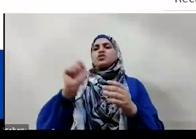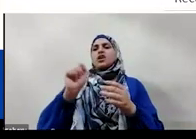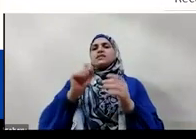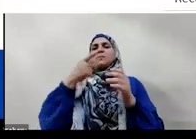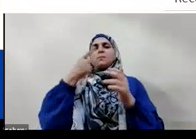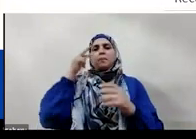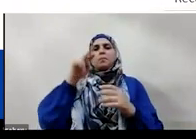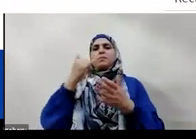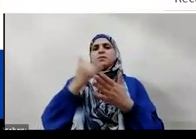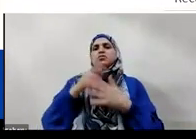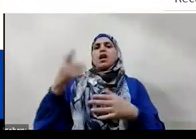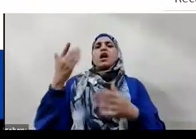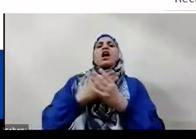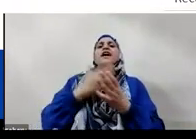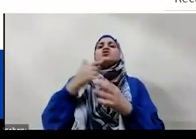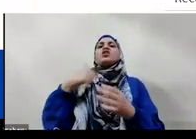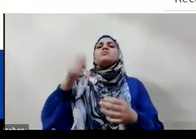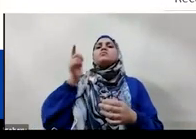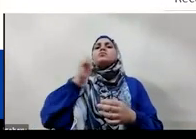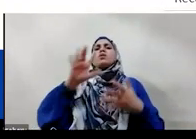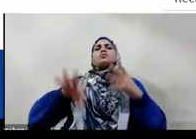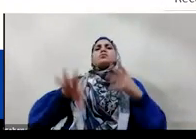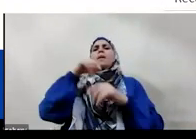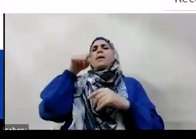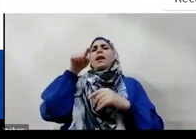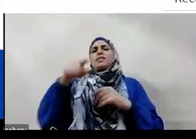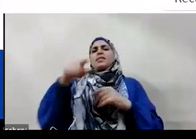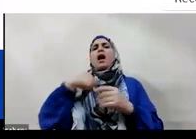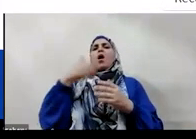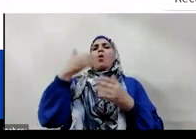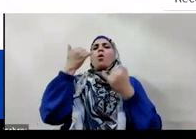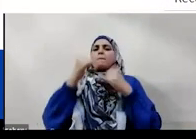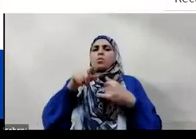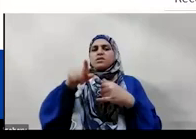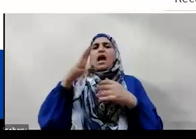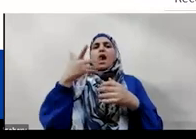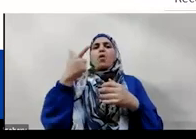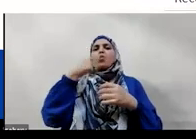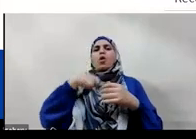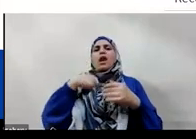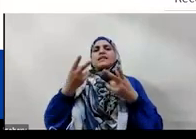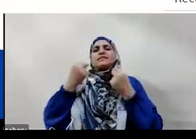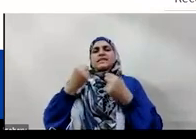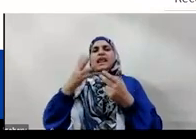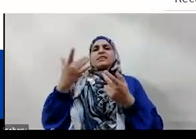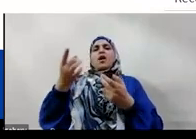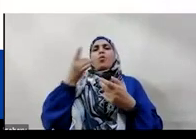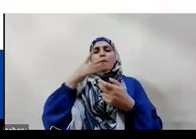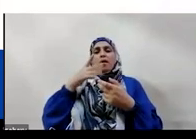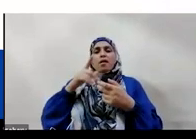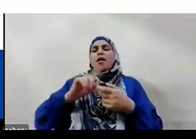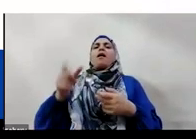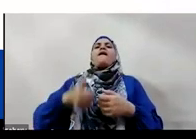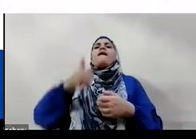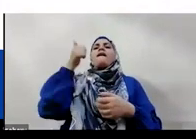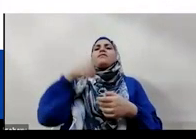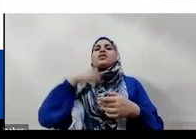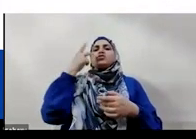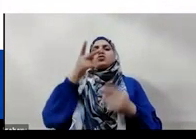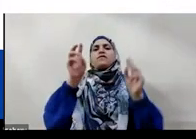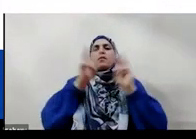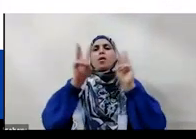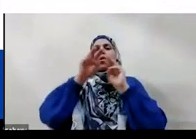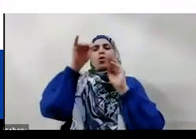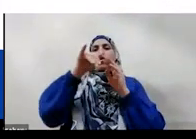فعشان اتجنب ان انا اقع في البلاجيريزم واشكالها المختلفه، اجن شوفوا الويب سايت